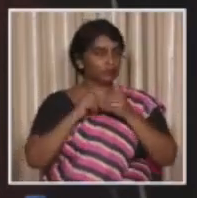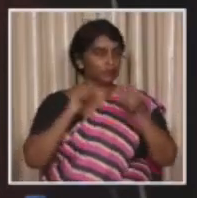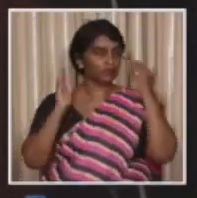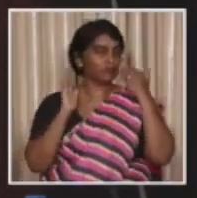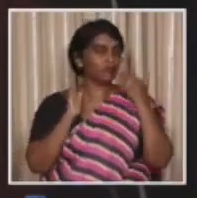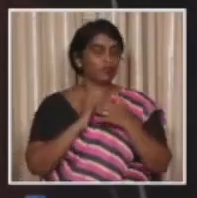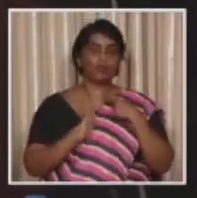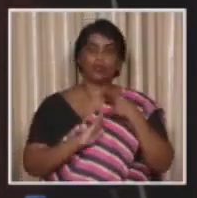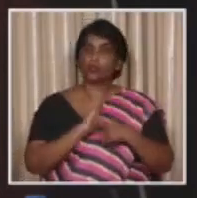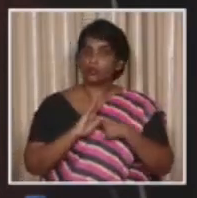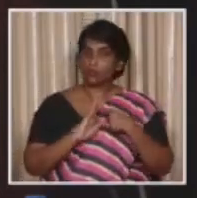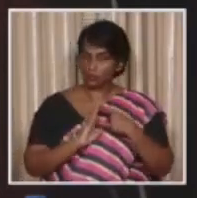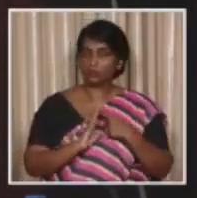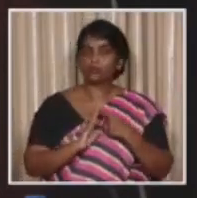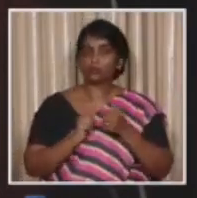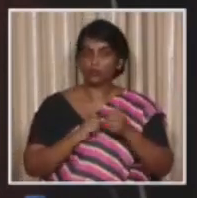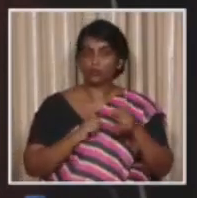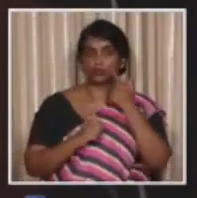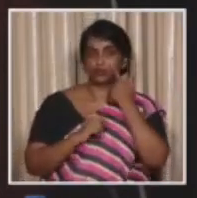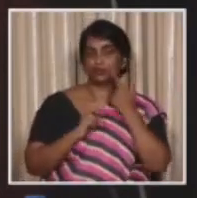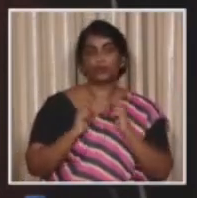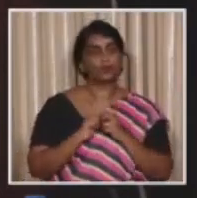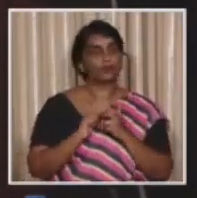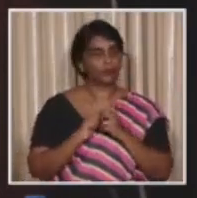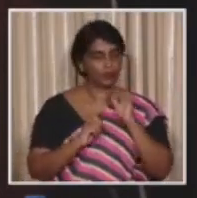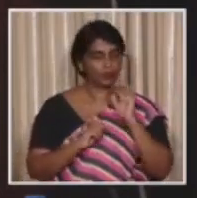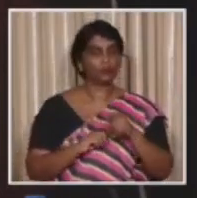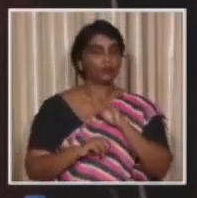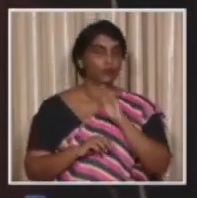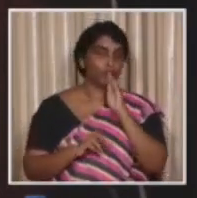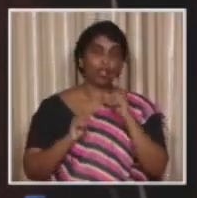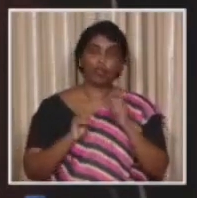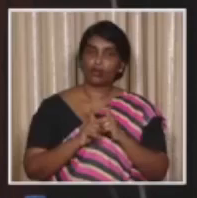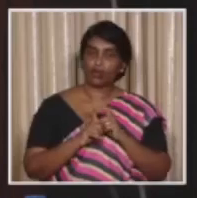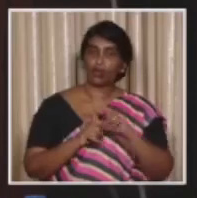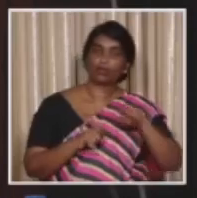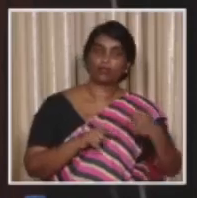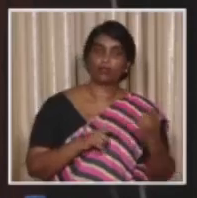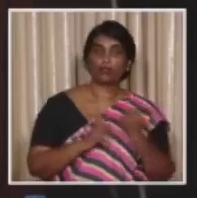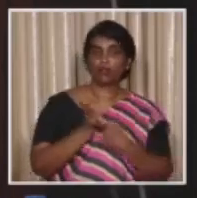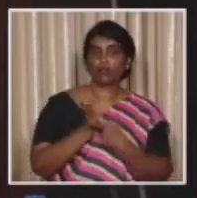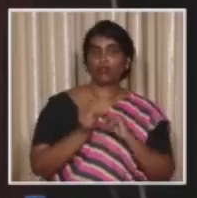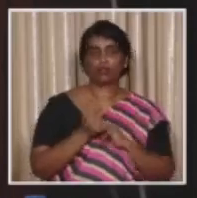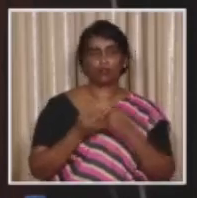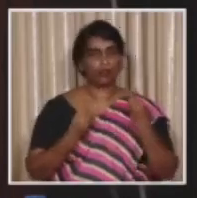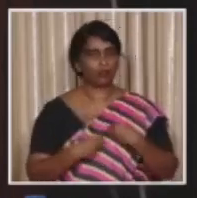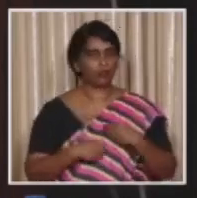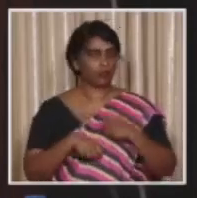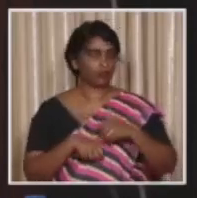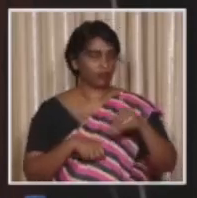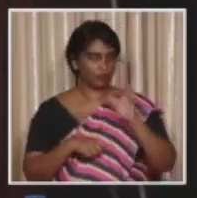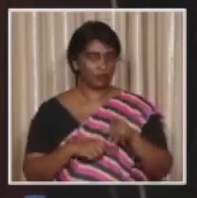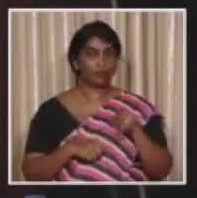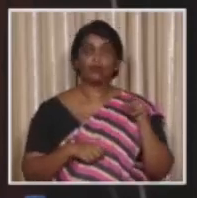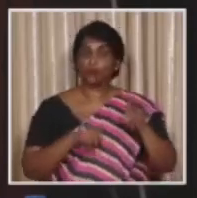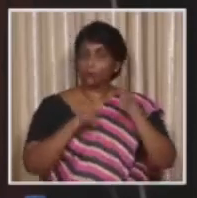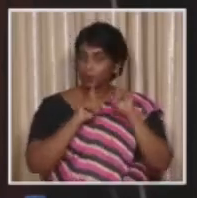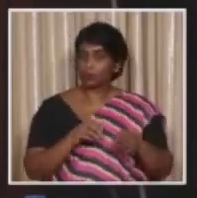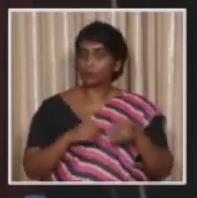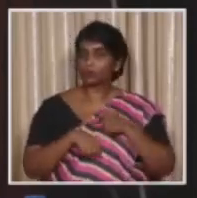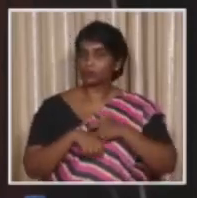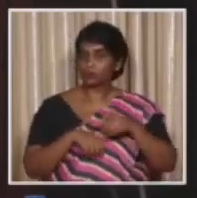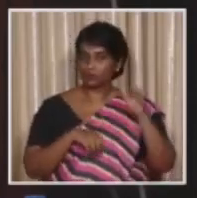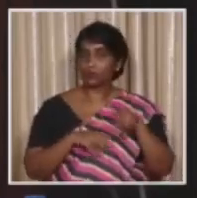වෙන්නේ අපේ රටේ මේ ප්‍රවදිච්ච ඛේදනීය තත්ත්වයත් එක්ක එකපසකින් ඩොලර් අනිත් පසෙන් රුපියල් අහිමි වෙච්ච වකවානුවක් තුල මෙවැනි වකවානුවක්